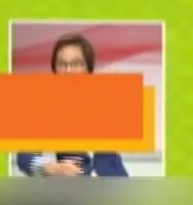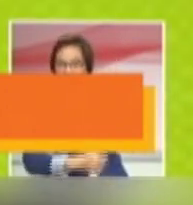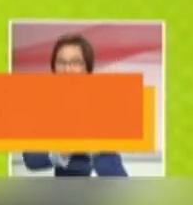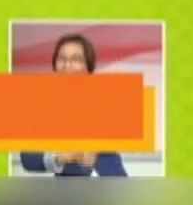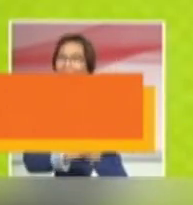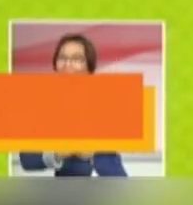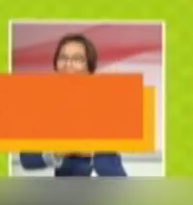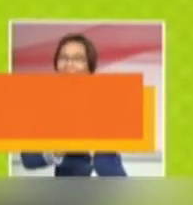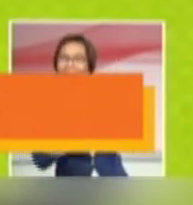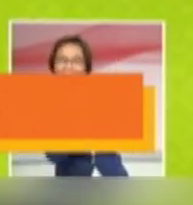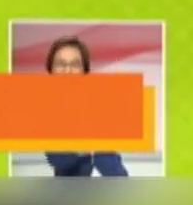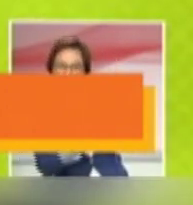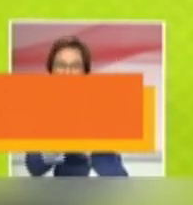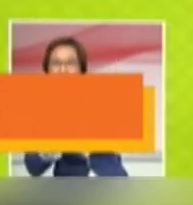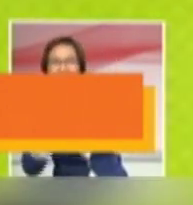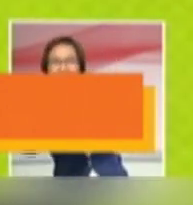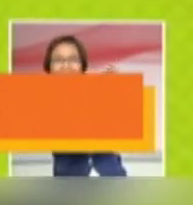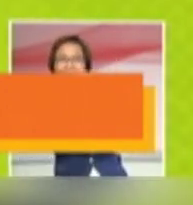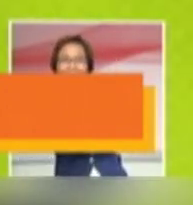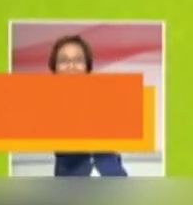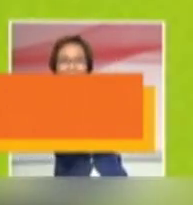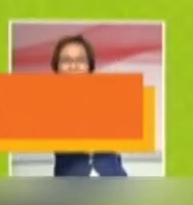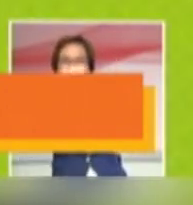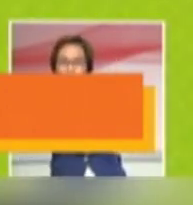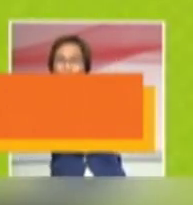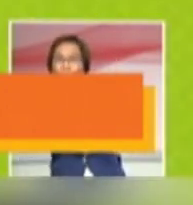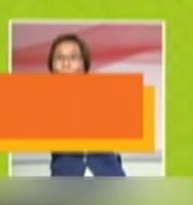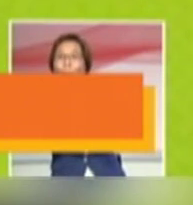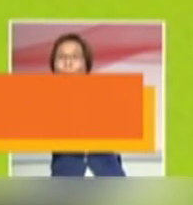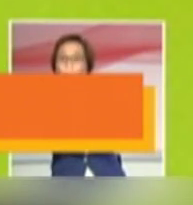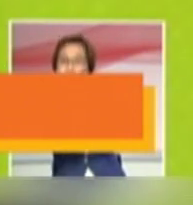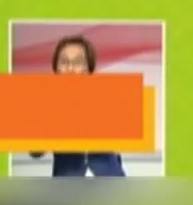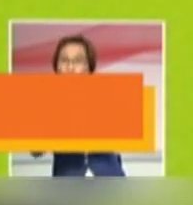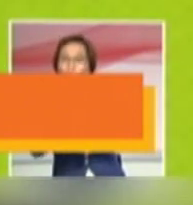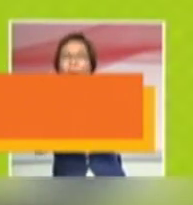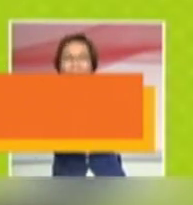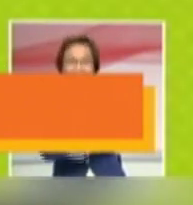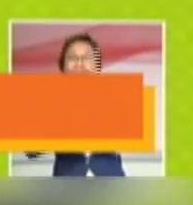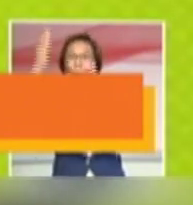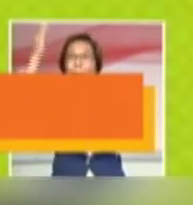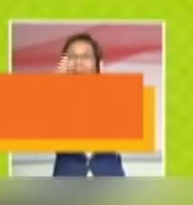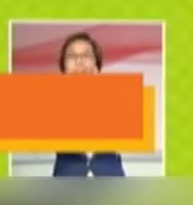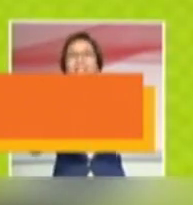kepada perpaduan nasional dan pembentukan negara bangsa.